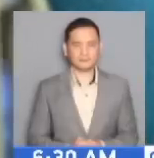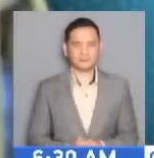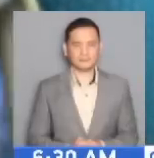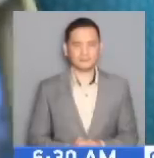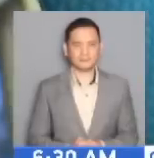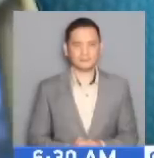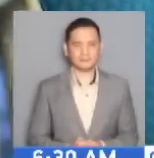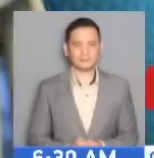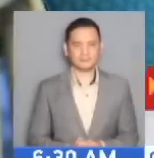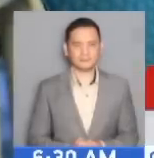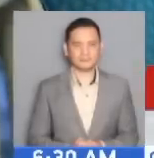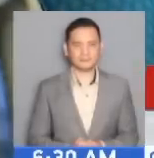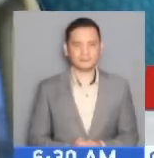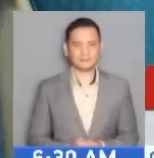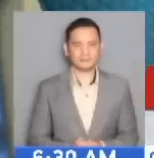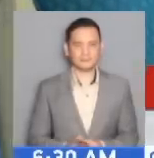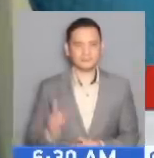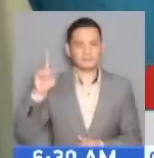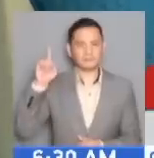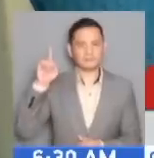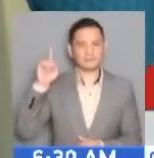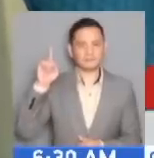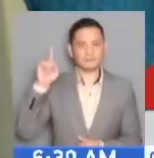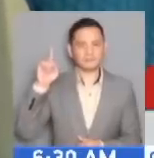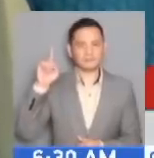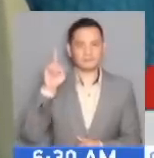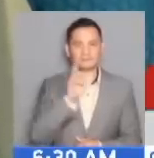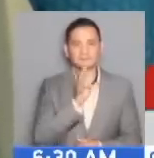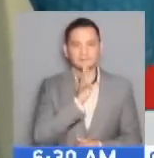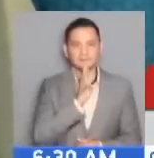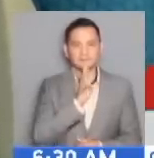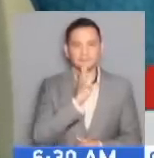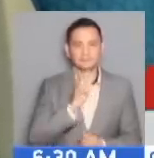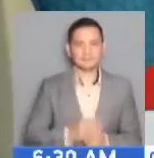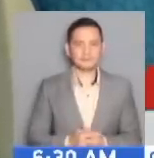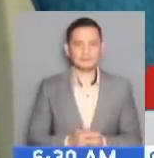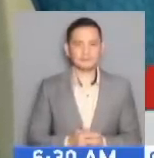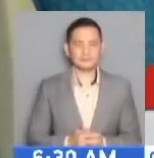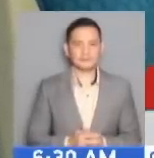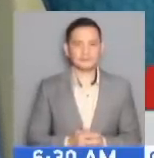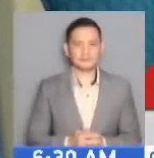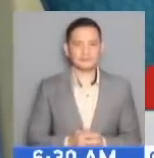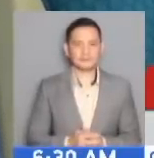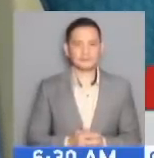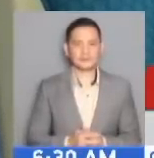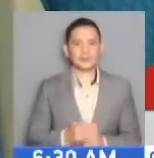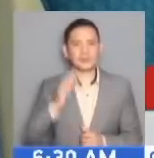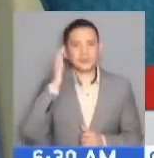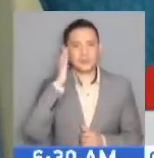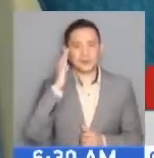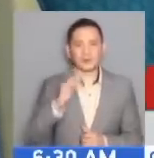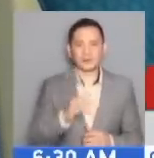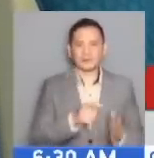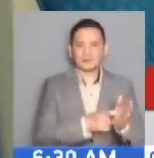May doctorate degree ka, wala kang comment eh. Kukunin mo ang supply, kukunin mo ang demand. Kung kulang, mag-i-import